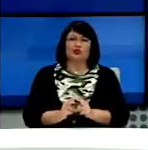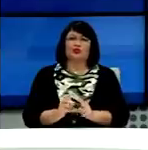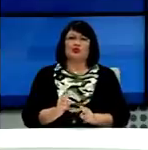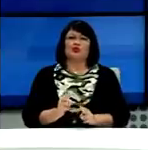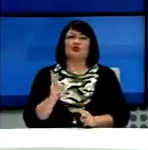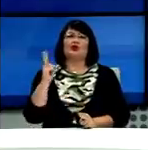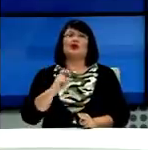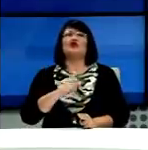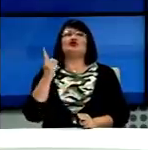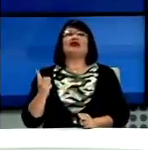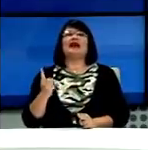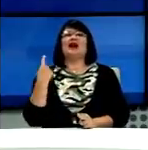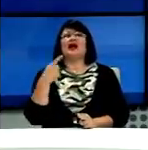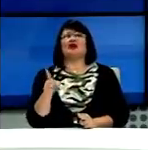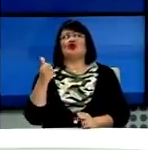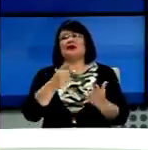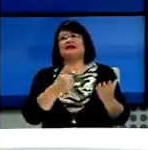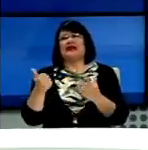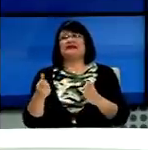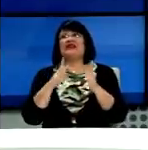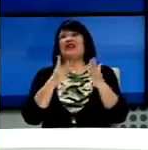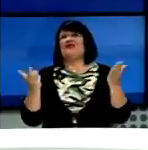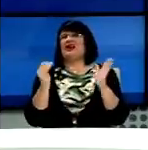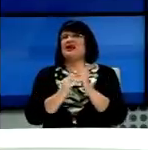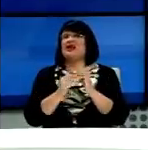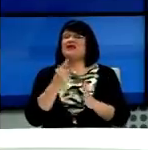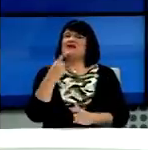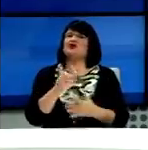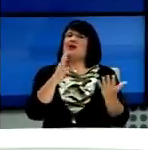Ήταν 21.166, είναι 17.996.